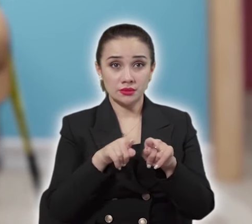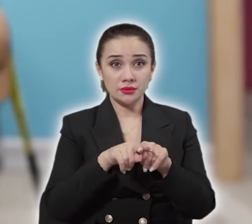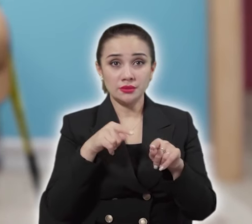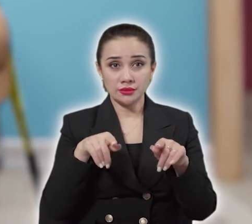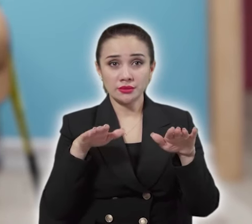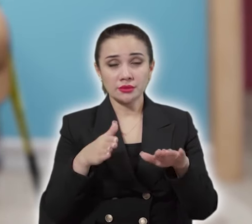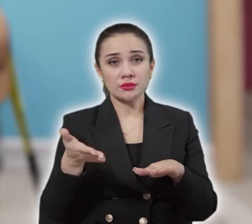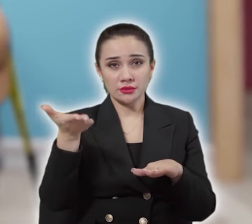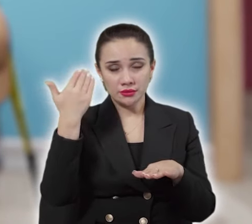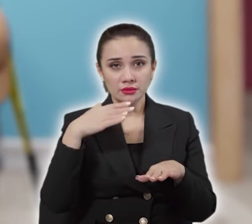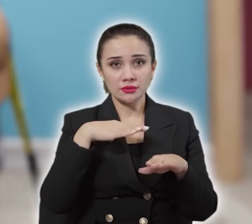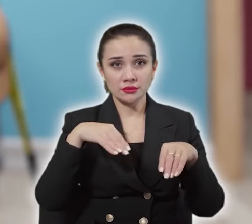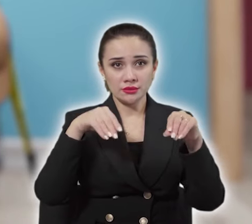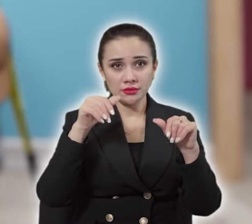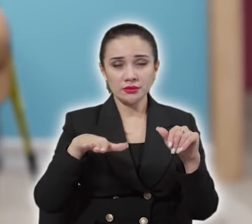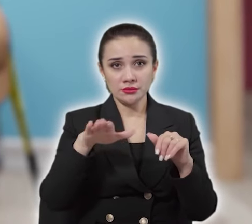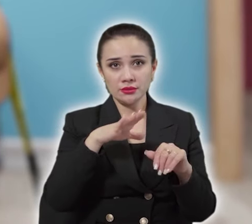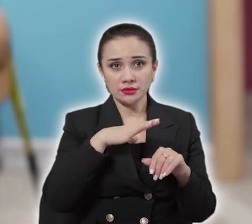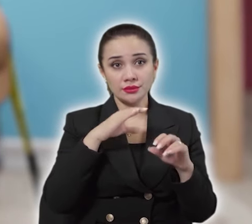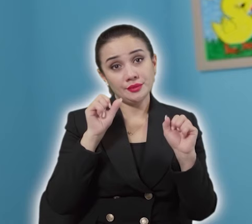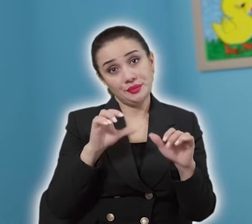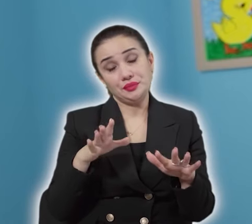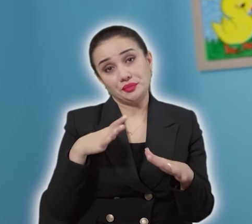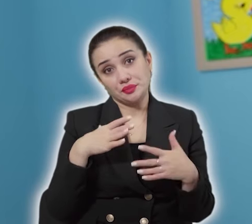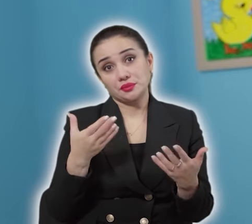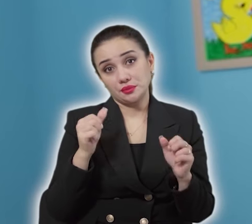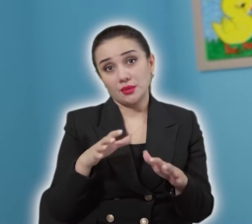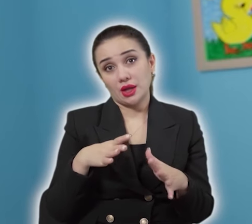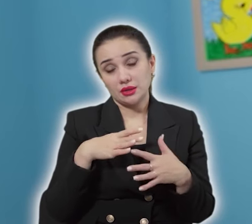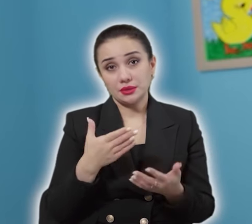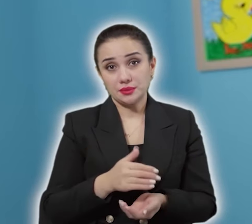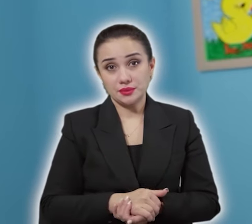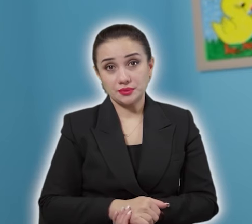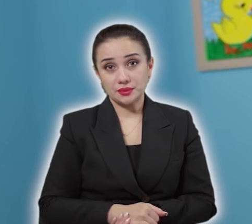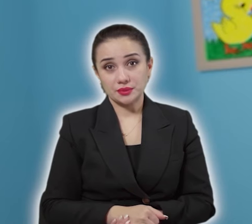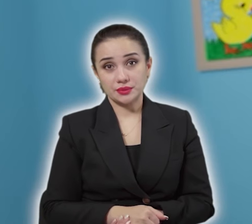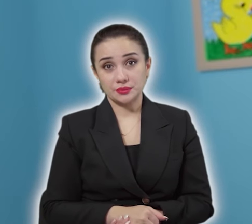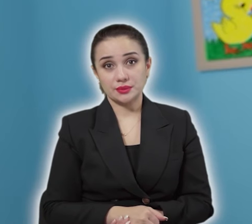joylashgan bu yerlar ham qachonlardir cho'l bo'lgandir-a? Balki.